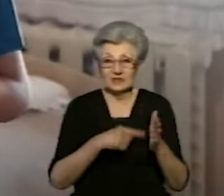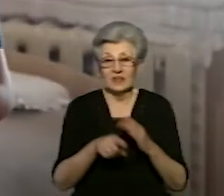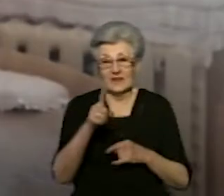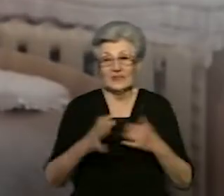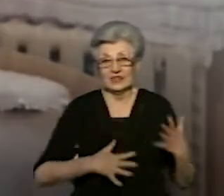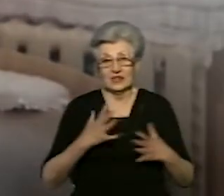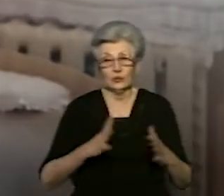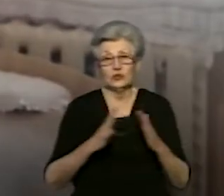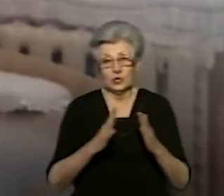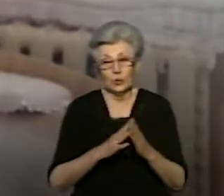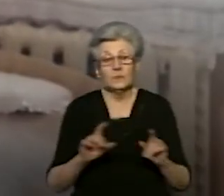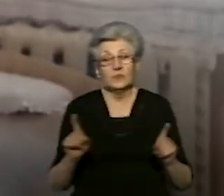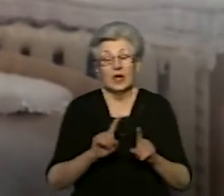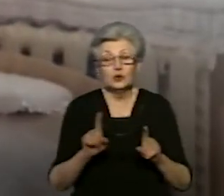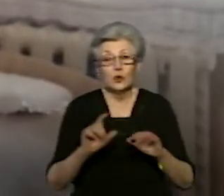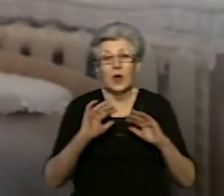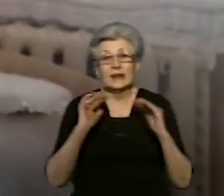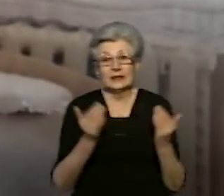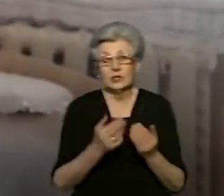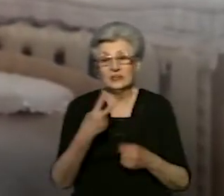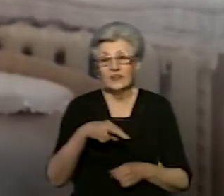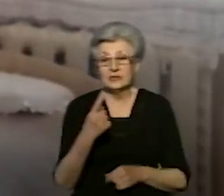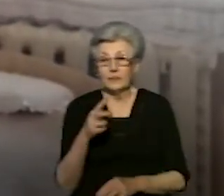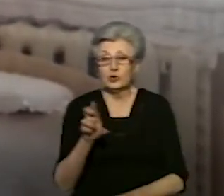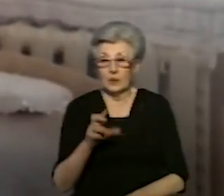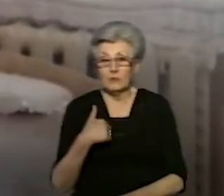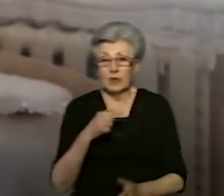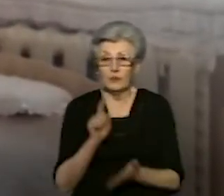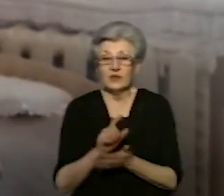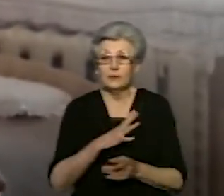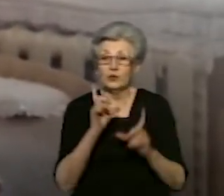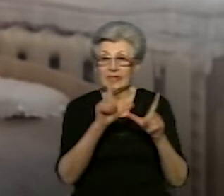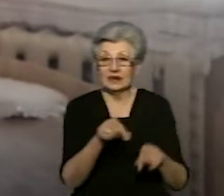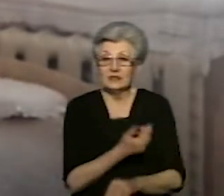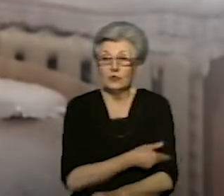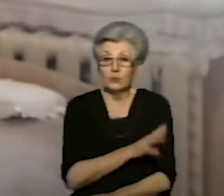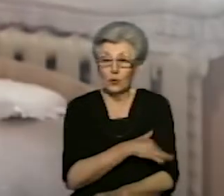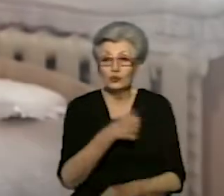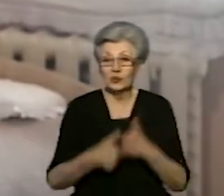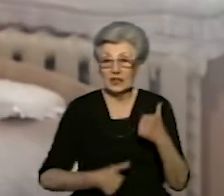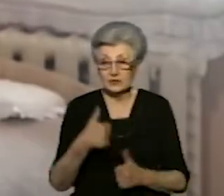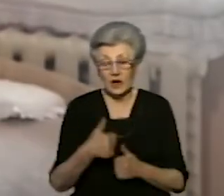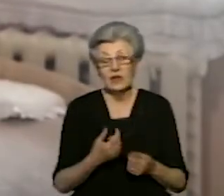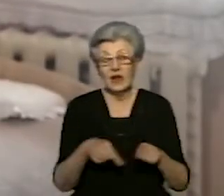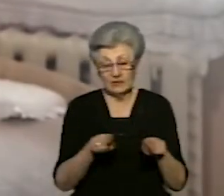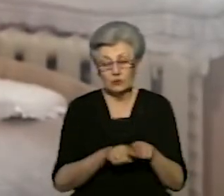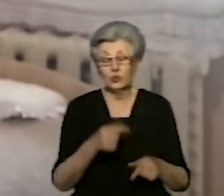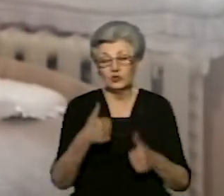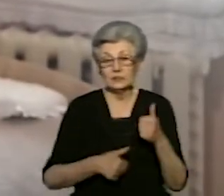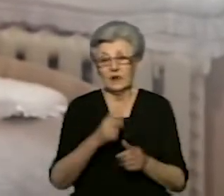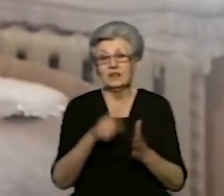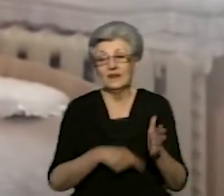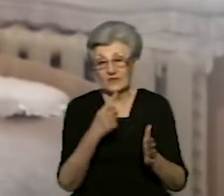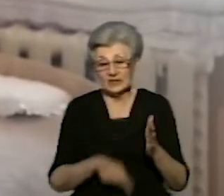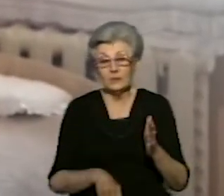Ще до карантину у нас мало бути 21 березня. Ми мали їхати в Польщу на змагання, але їх теж відмінили. І зараз